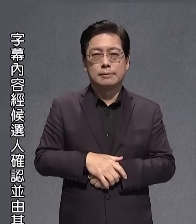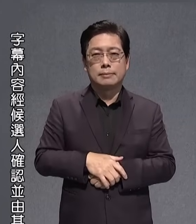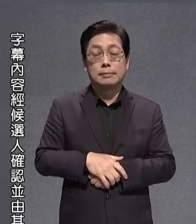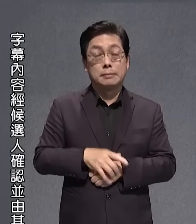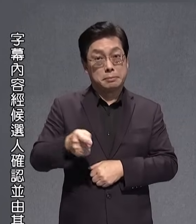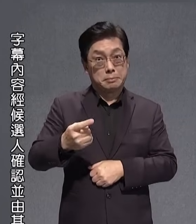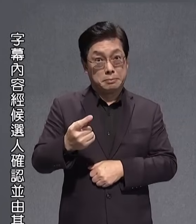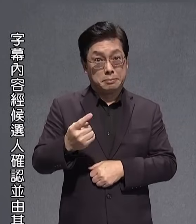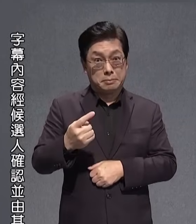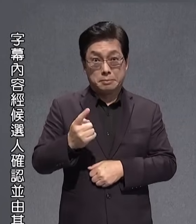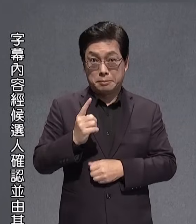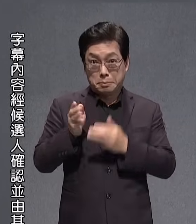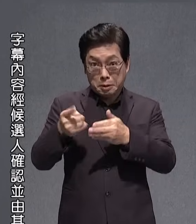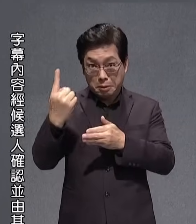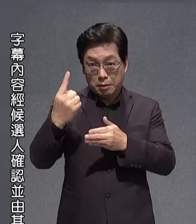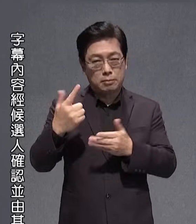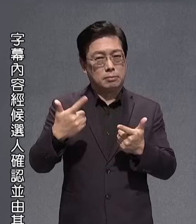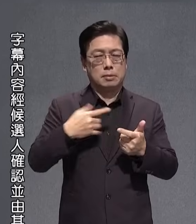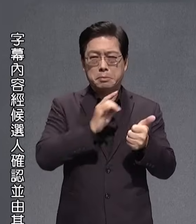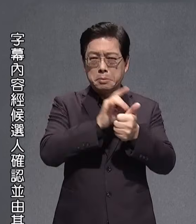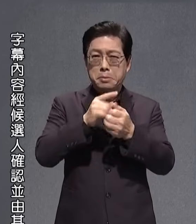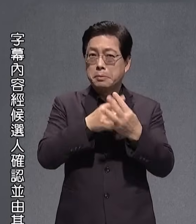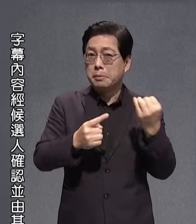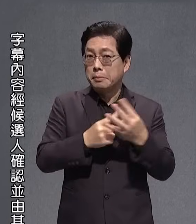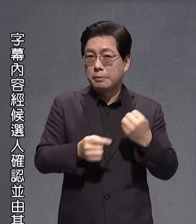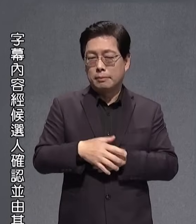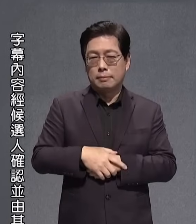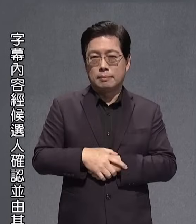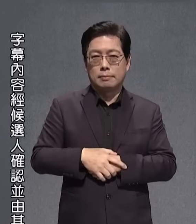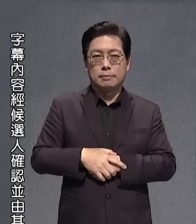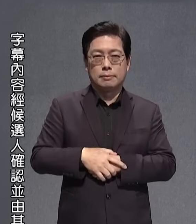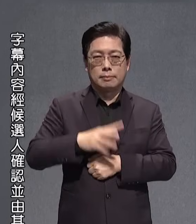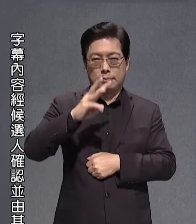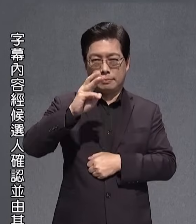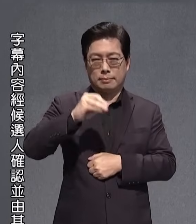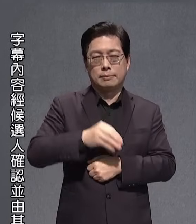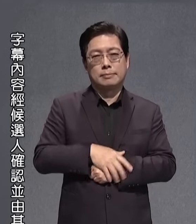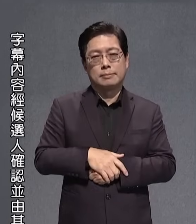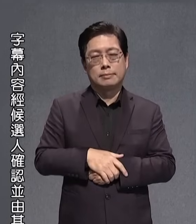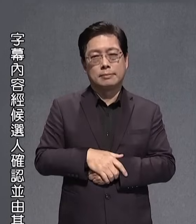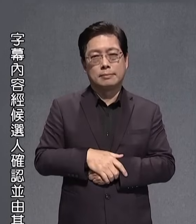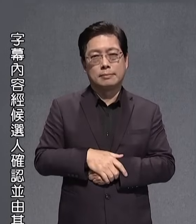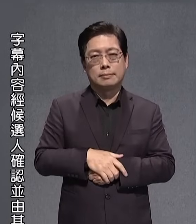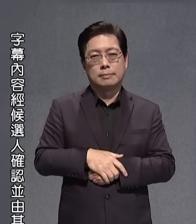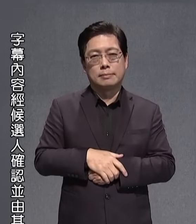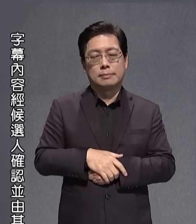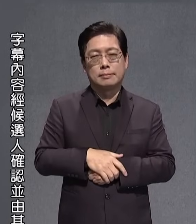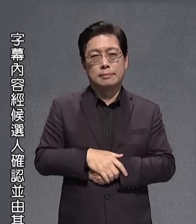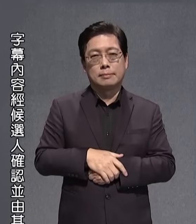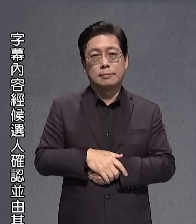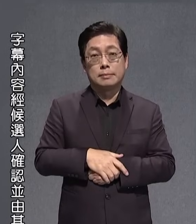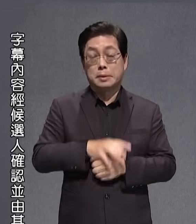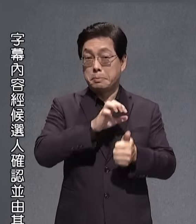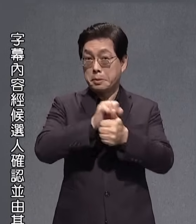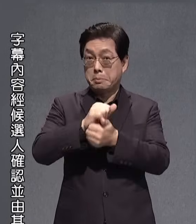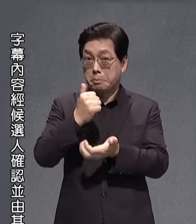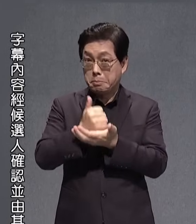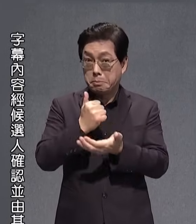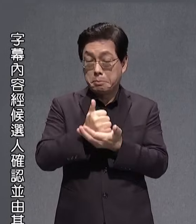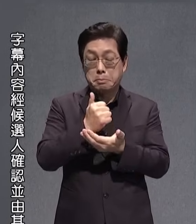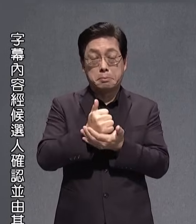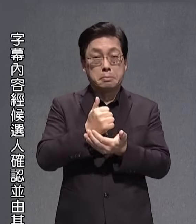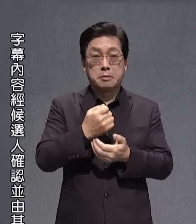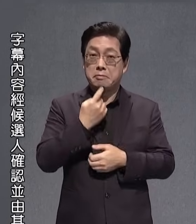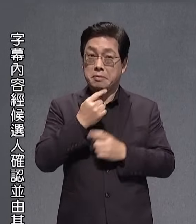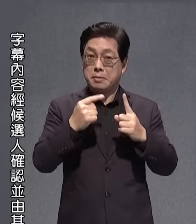哪呢？他诈骗的案子有多少件呢？30000件。逮捕的犯罪